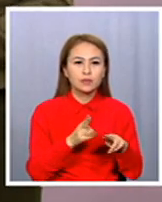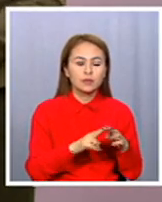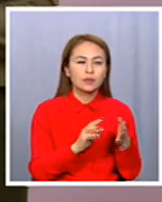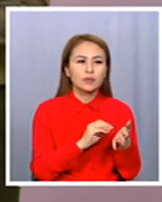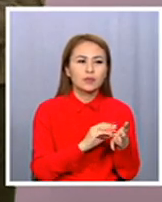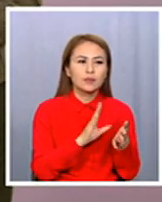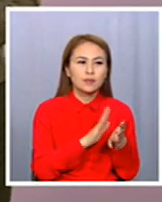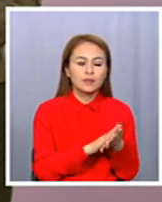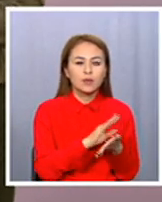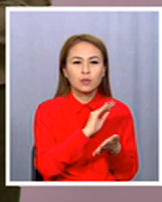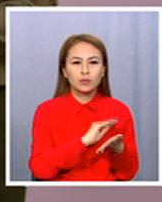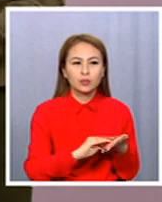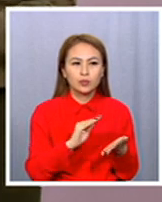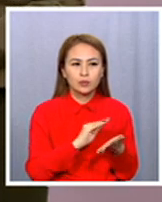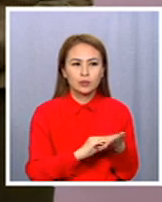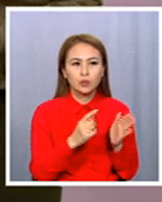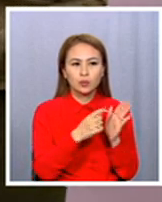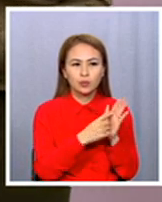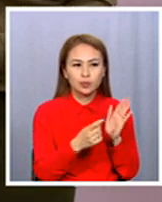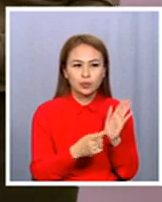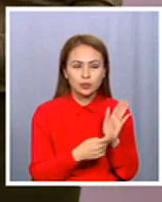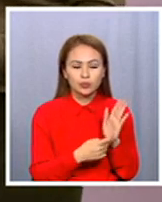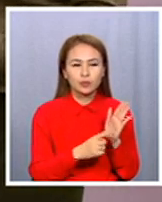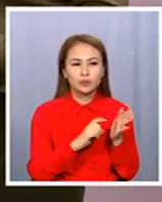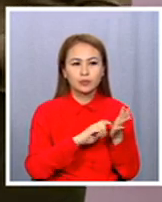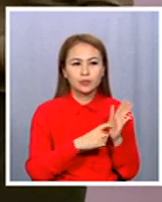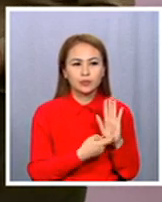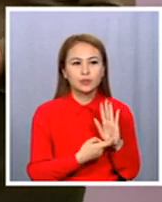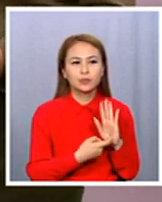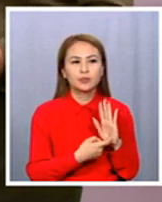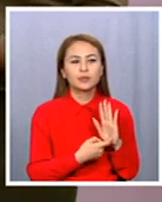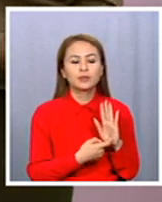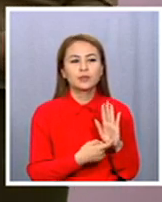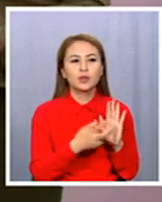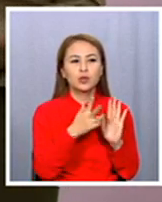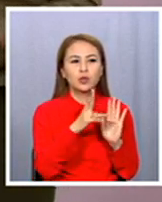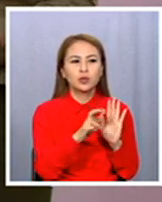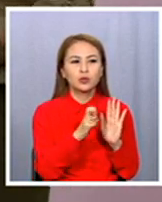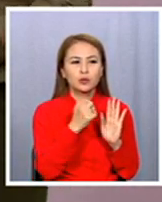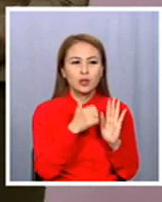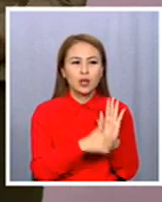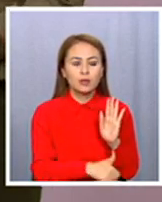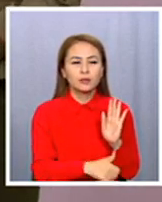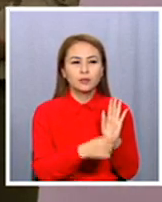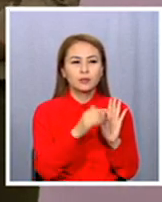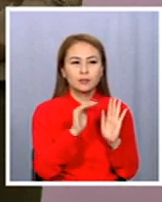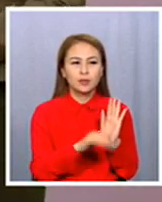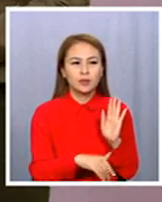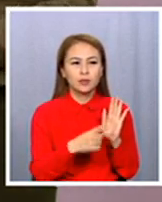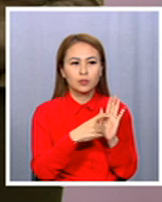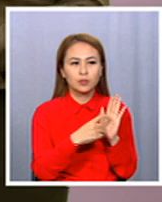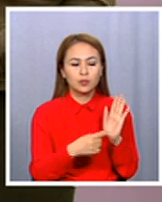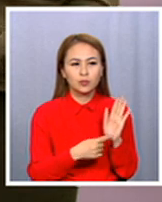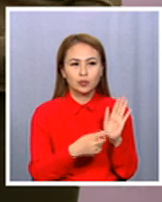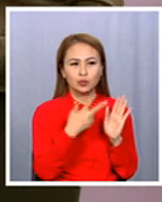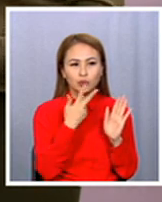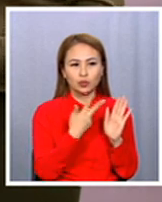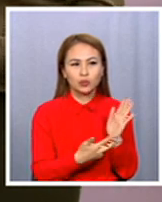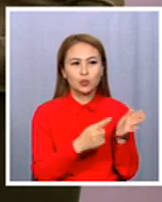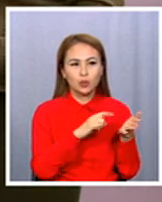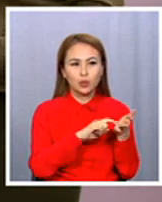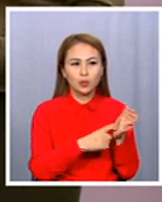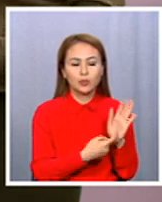бөлшектің бөліміне бөліп алымына көбейтеміз. 360 мыңның үшке бөліндісінің бірге